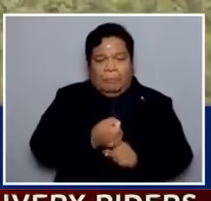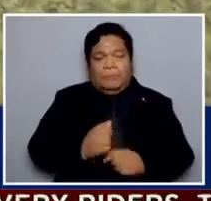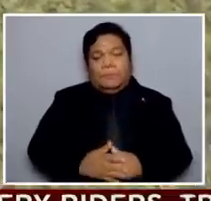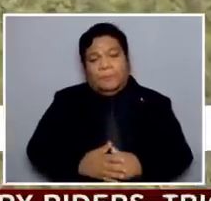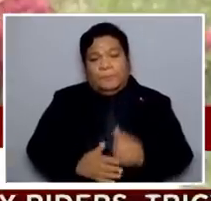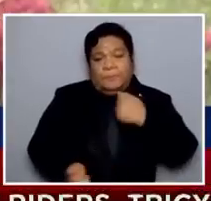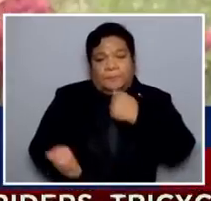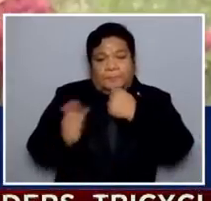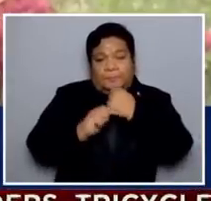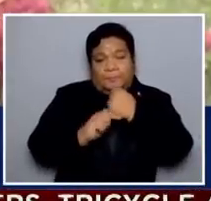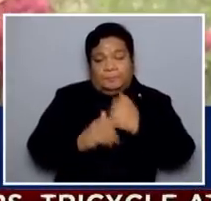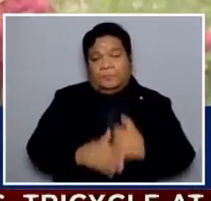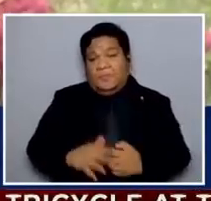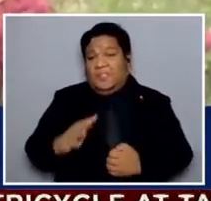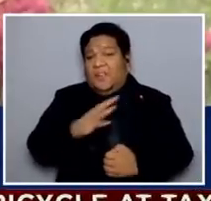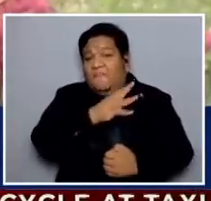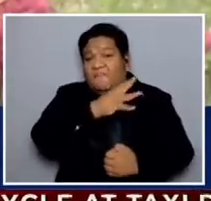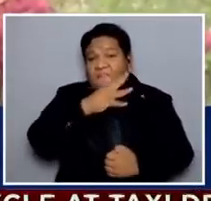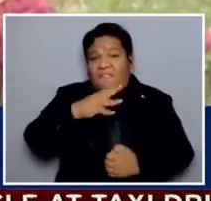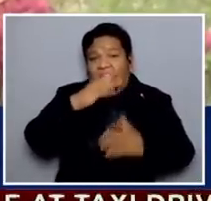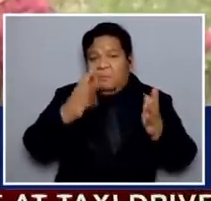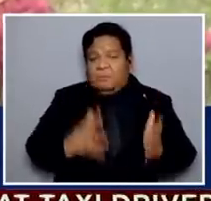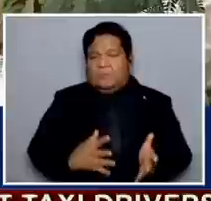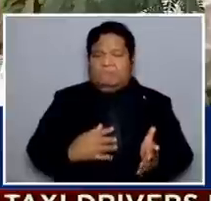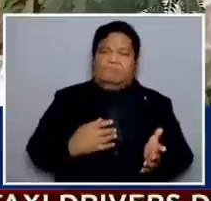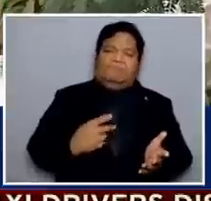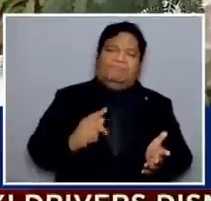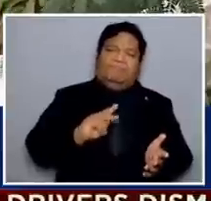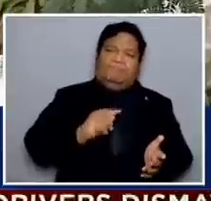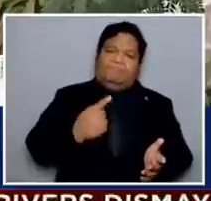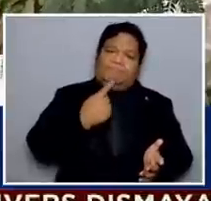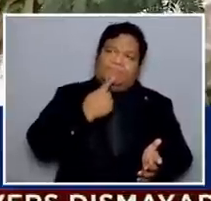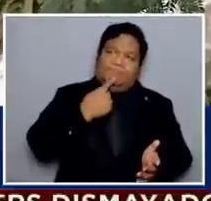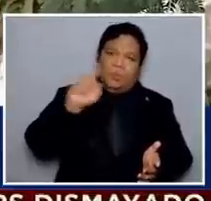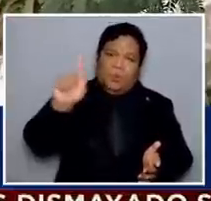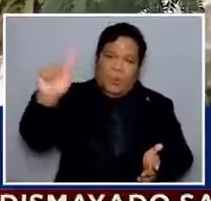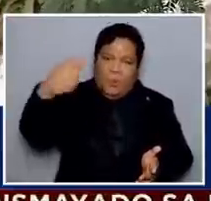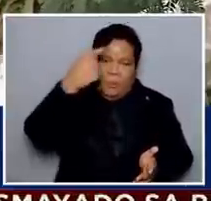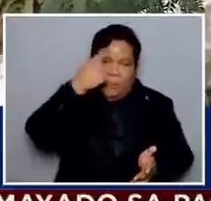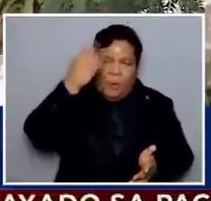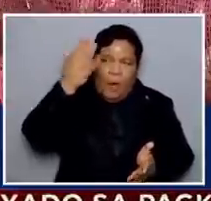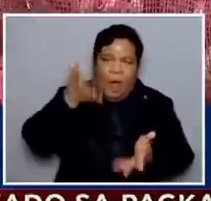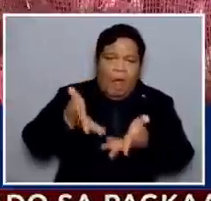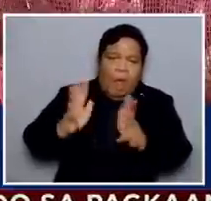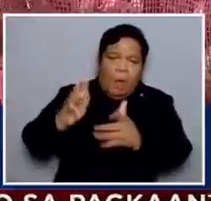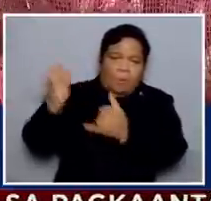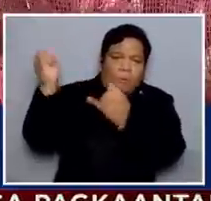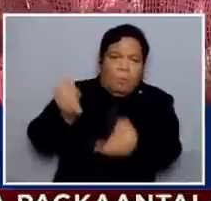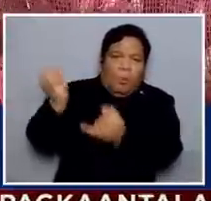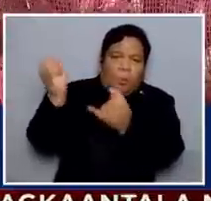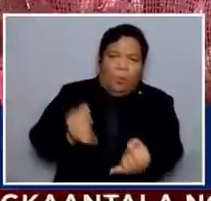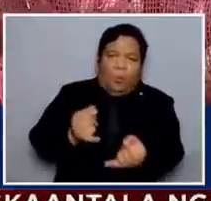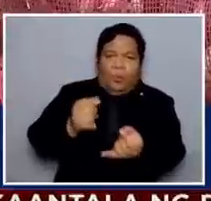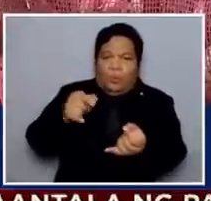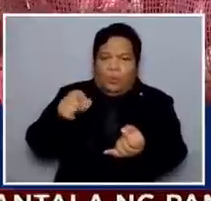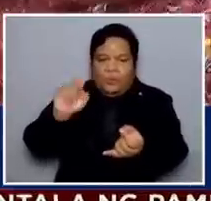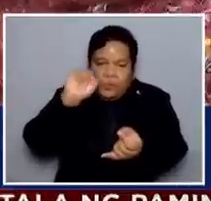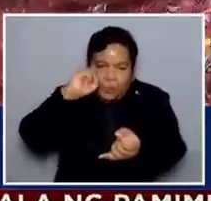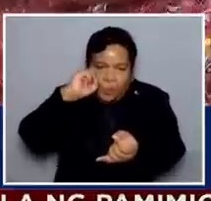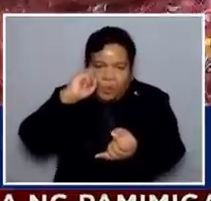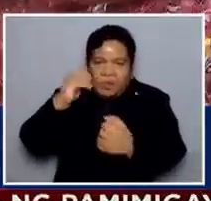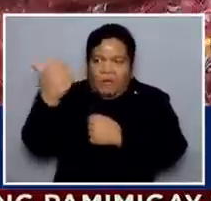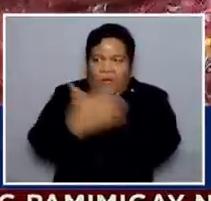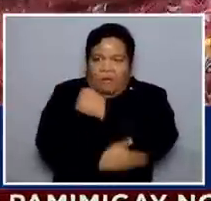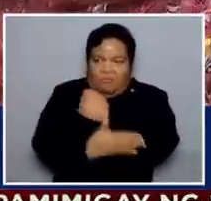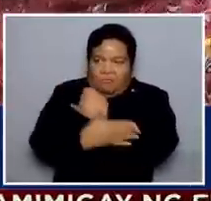magsasaka sa gobyerno dahil sa umuri pag-i-import ng mga sibuyas na matinding nakaapekto sa kanila. Sana nun yung binili